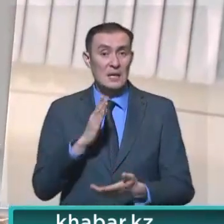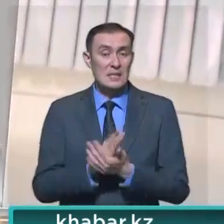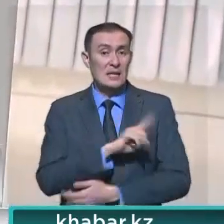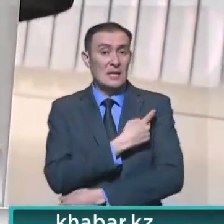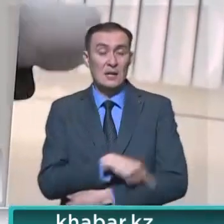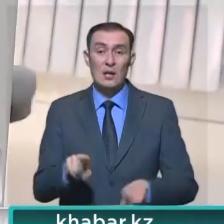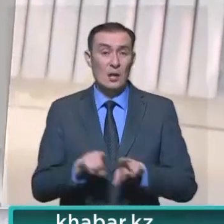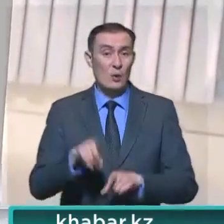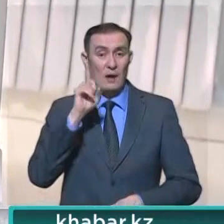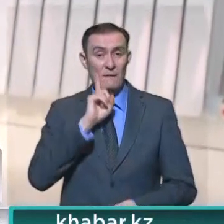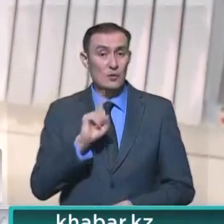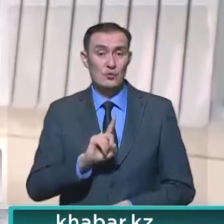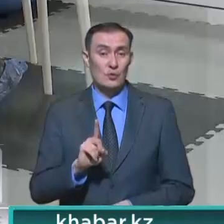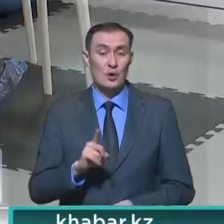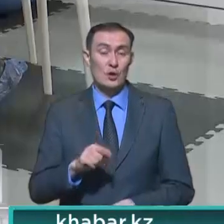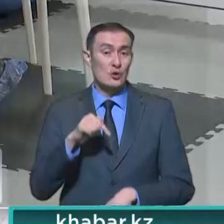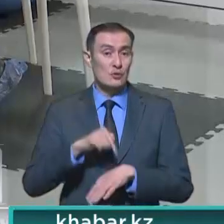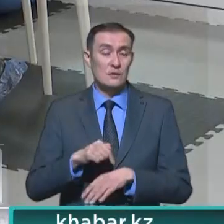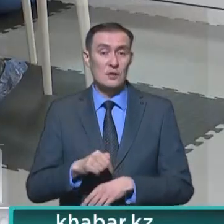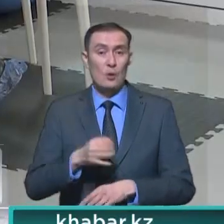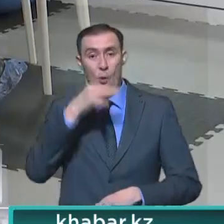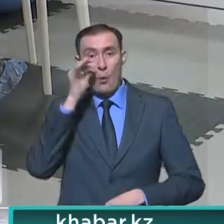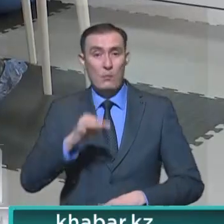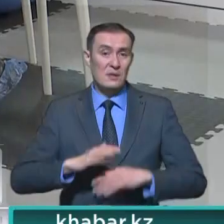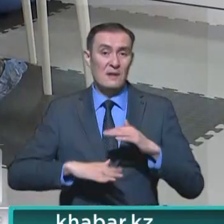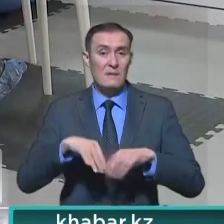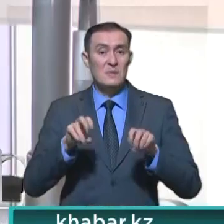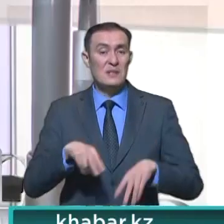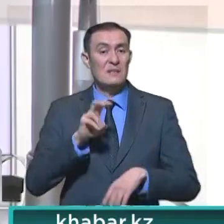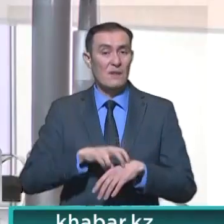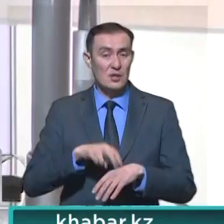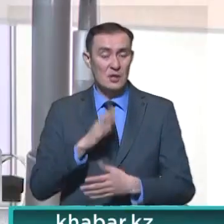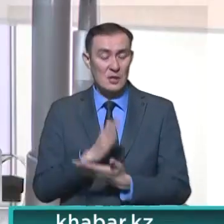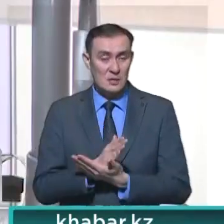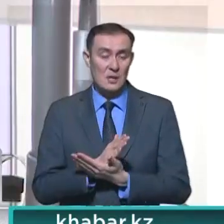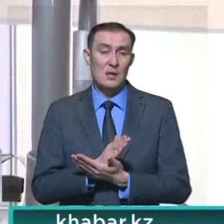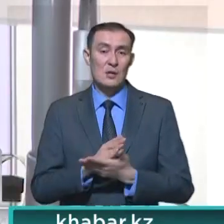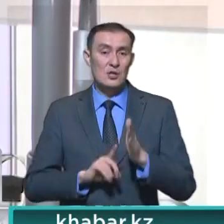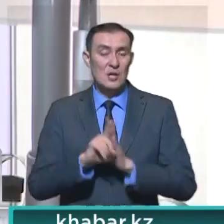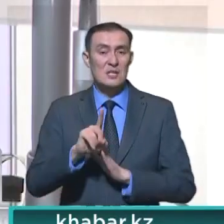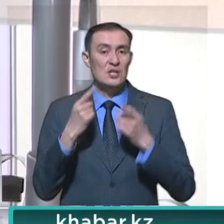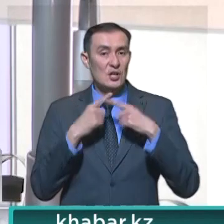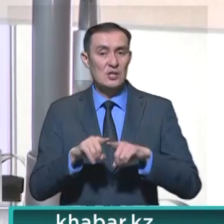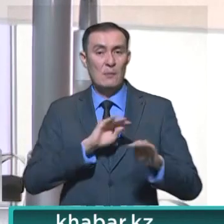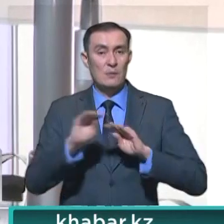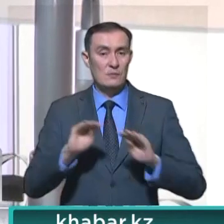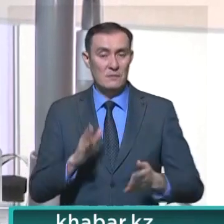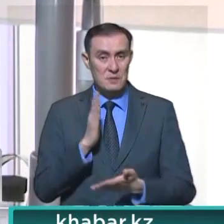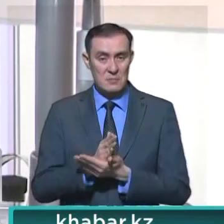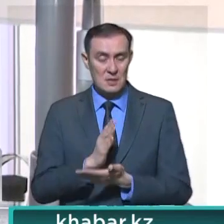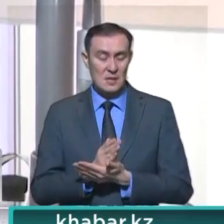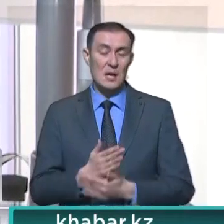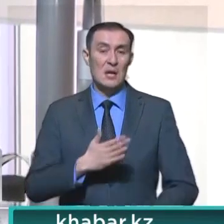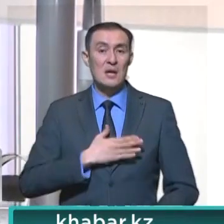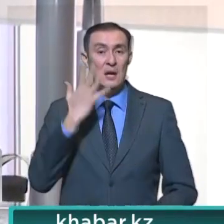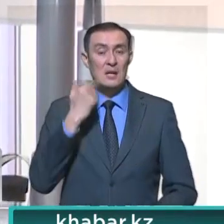этот комфорт, который ты здесь чувствуешь, и высокая квалификация врачей, начиная с технического медперсонала. Я